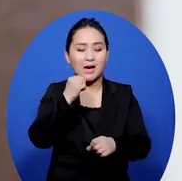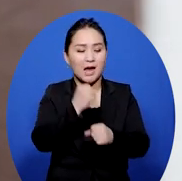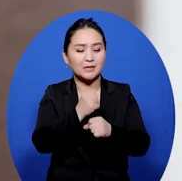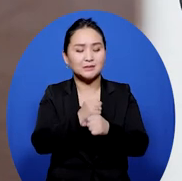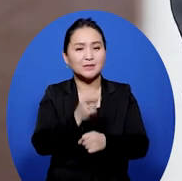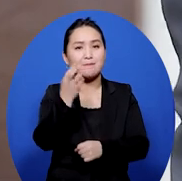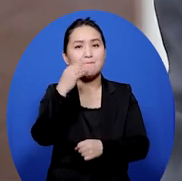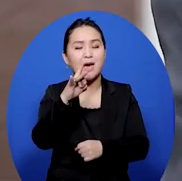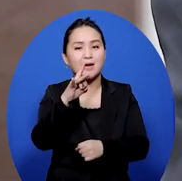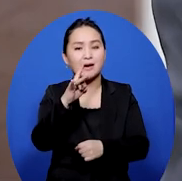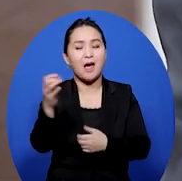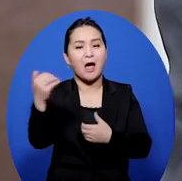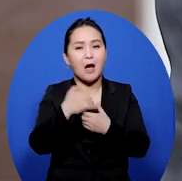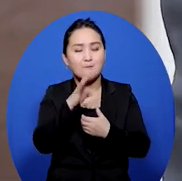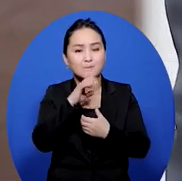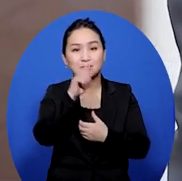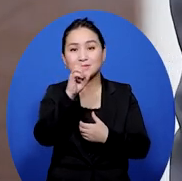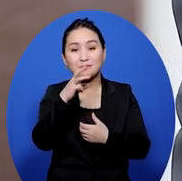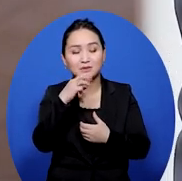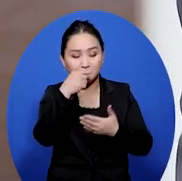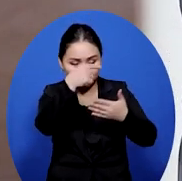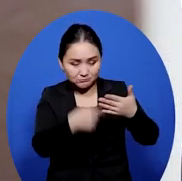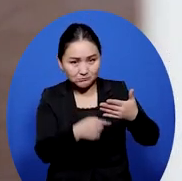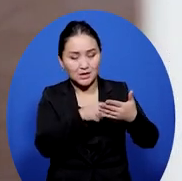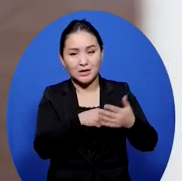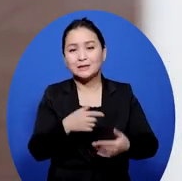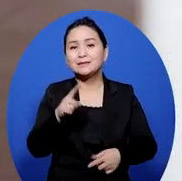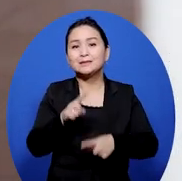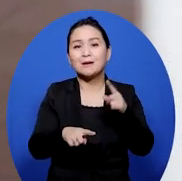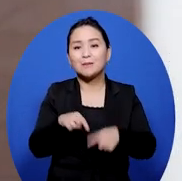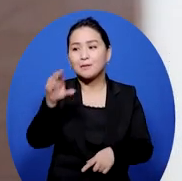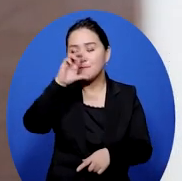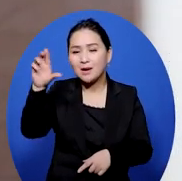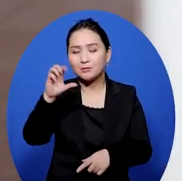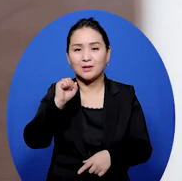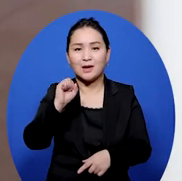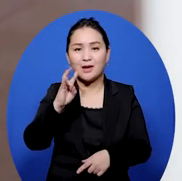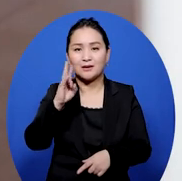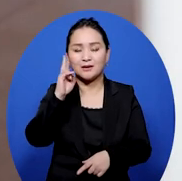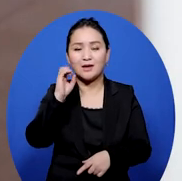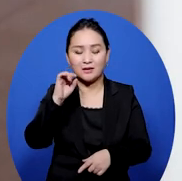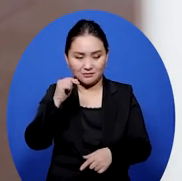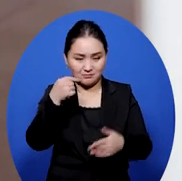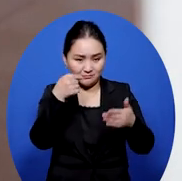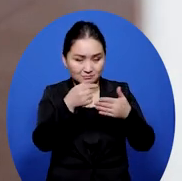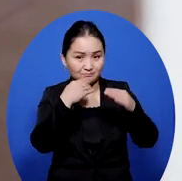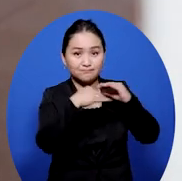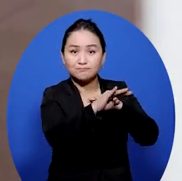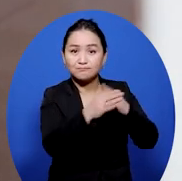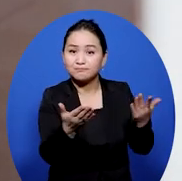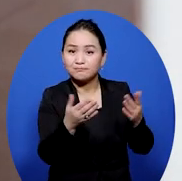ямар байгууллагын ажлын байрны зар байгаа юм бэ гэдэг нь байж байгаа. А ямар байгууллага руу та анкета явуулах юм бэ гэдэг нь байж